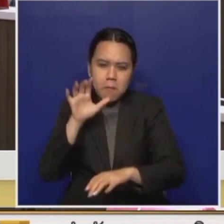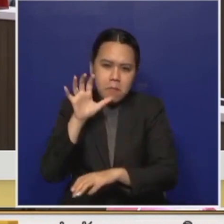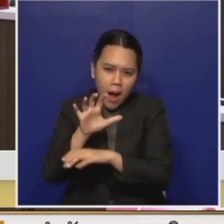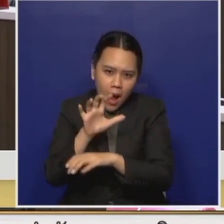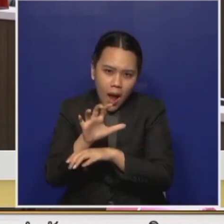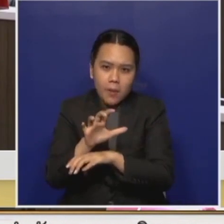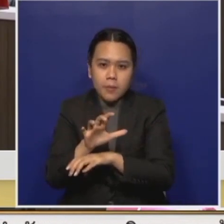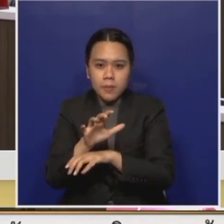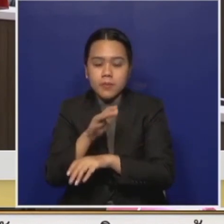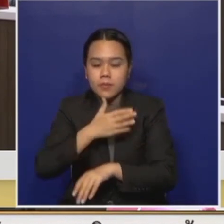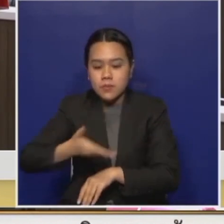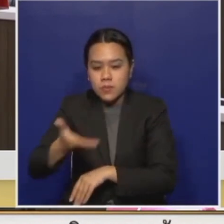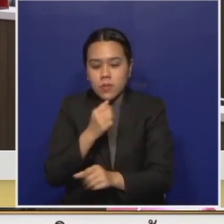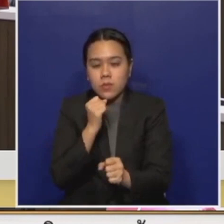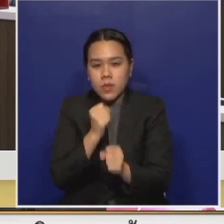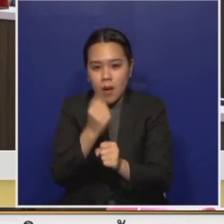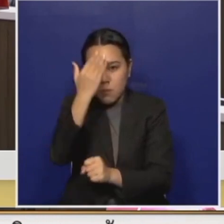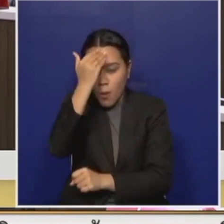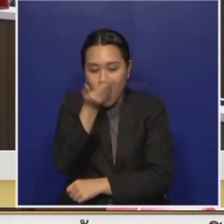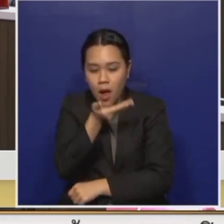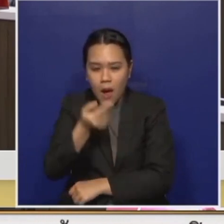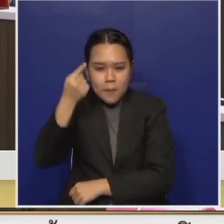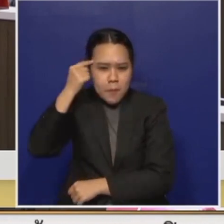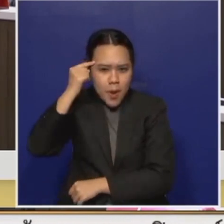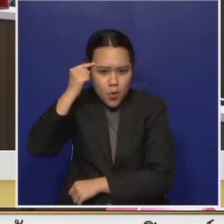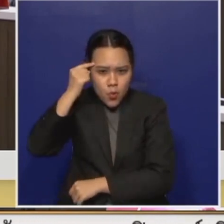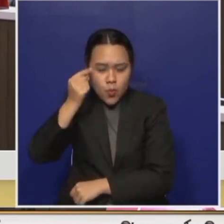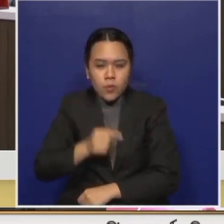ให้เขาทำโดยท่านไม่รู้วามัจะเกิดขึ้น